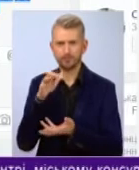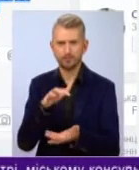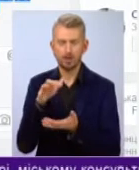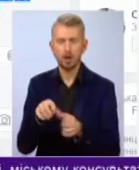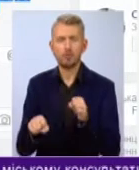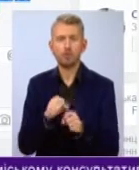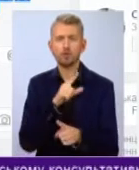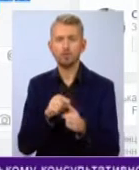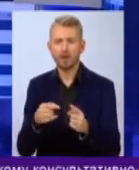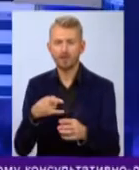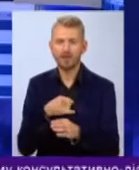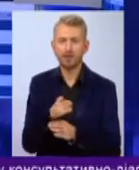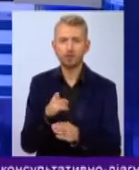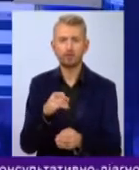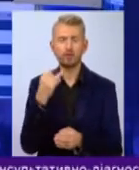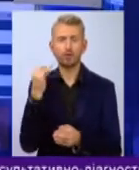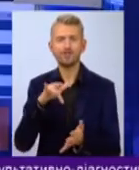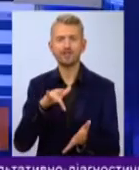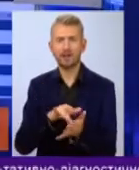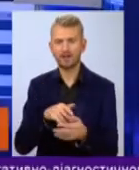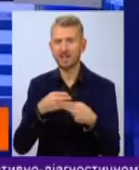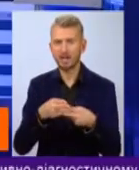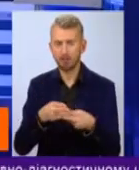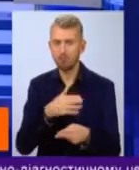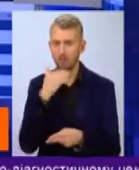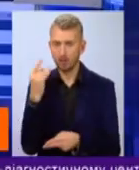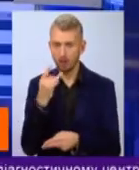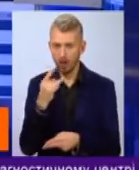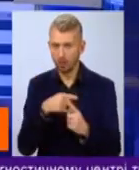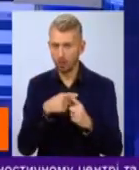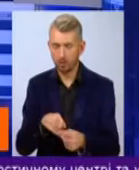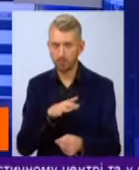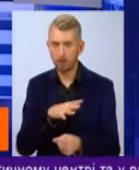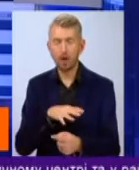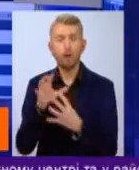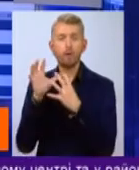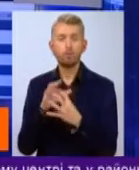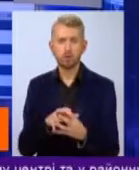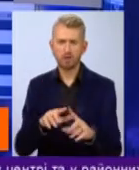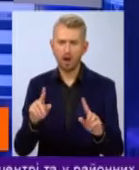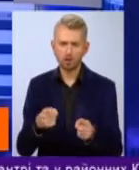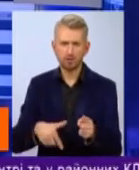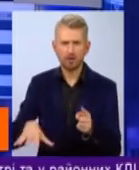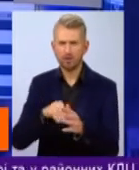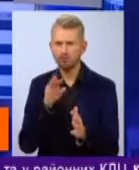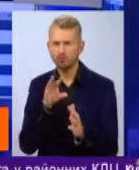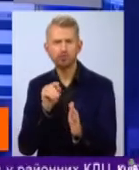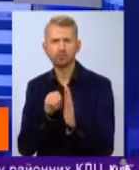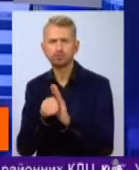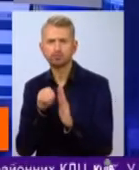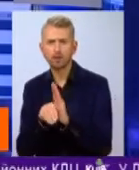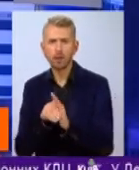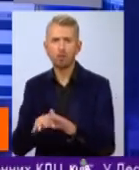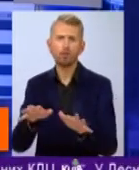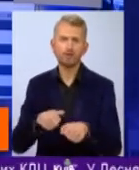правила заїзду до історичного центру Рима. Не один раз. Бус з усім арештували, конфіскація чи штраф точно